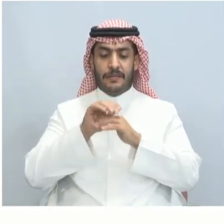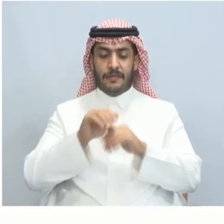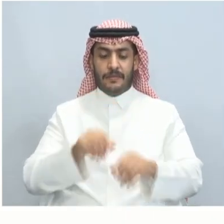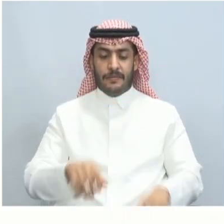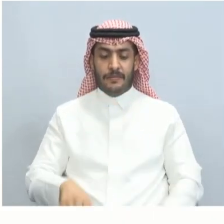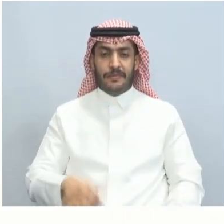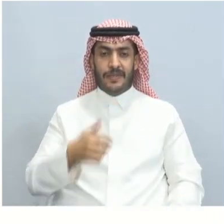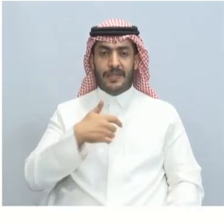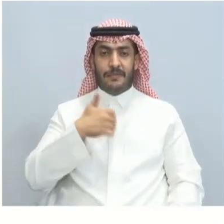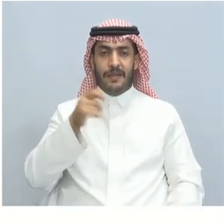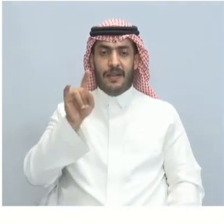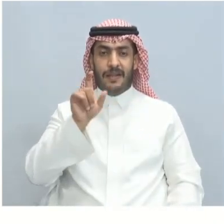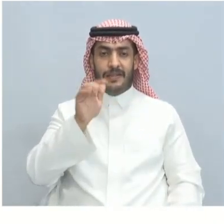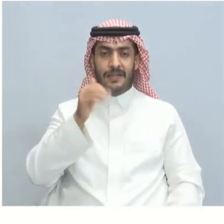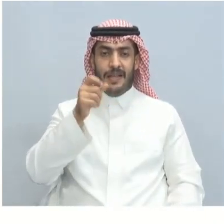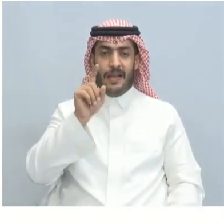الدرس